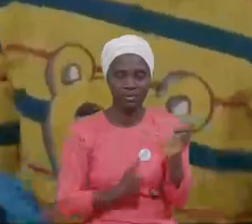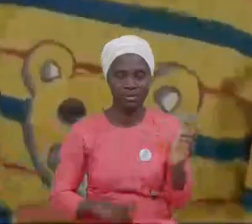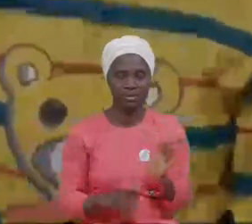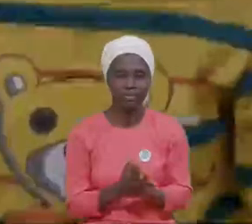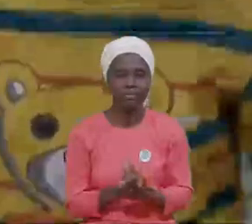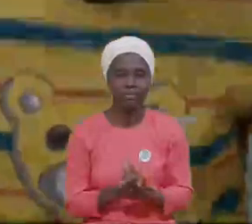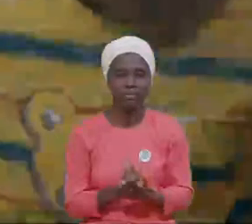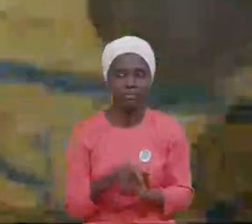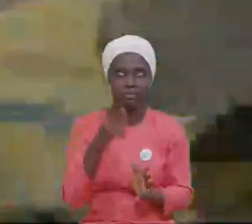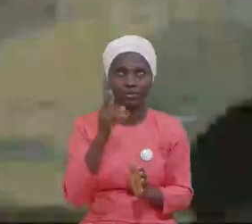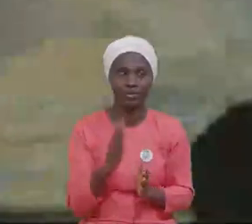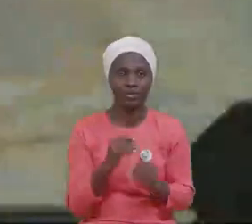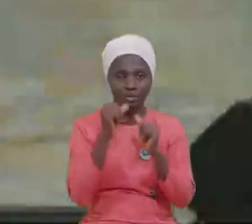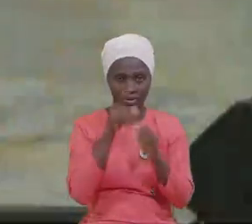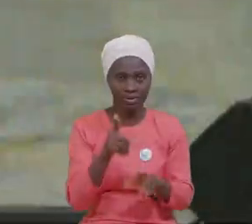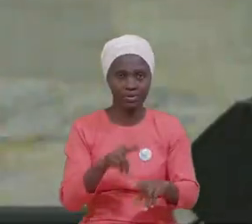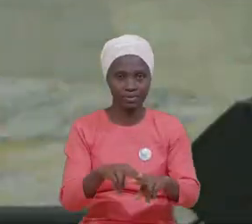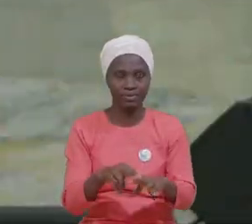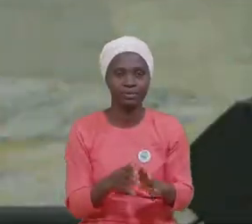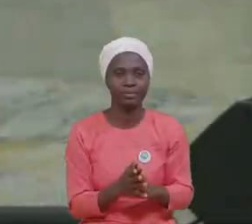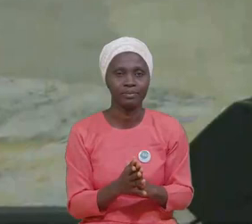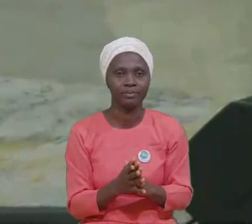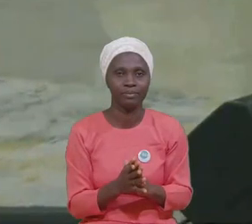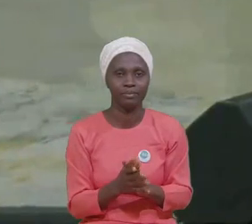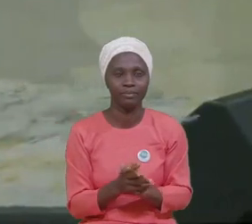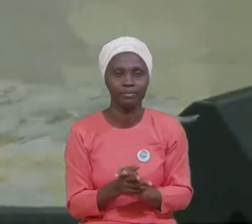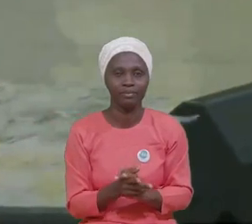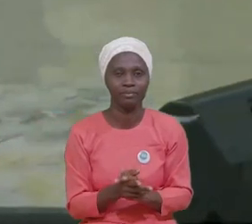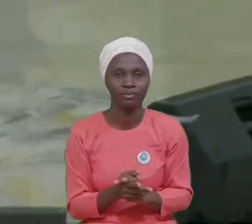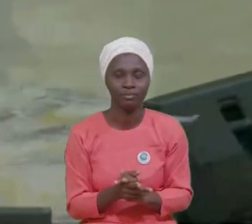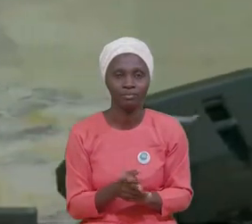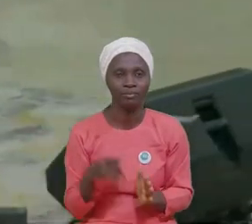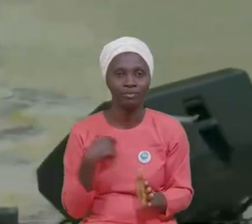Gloire à Dieu. Vous pouvez vous asseoir.